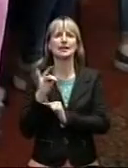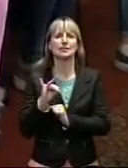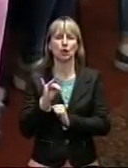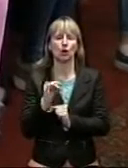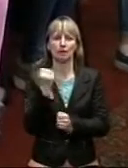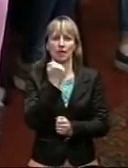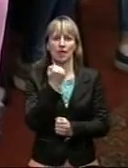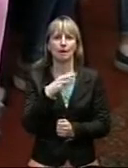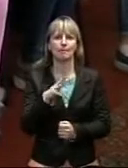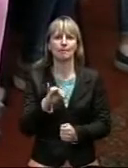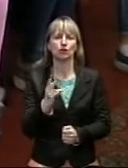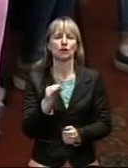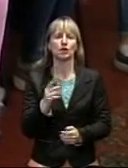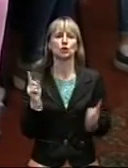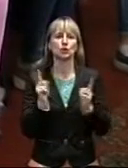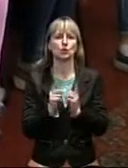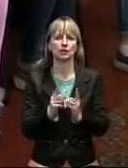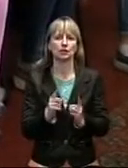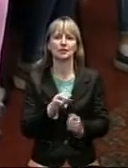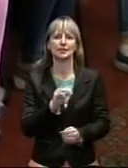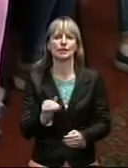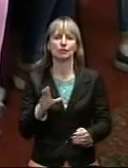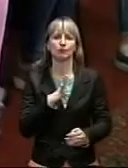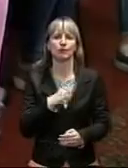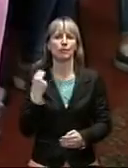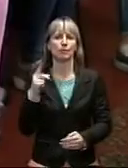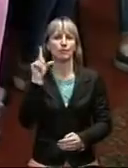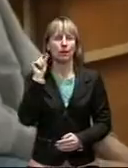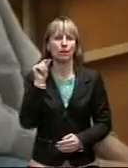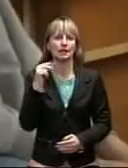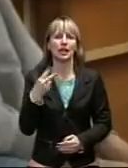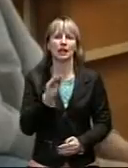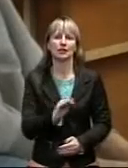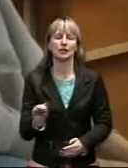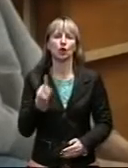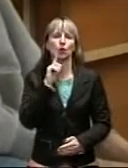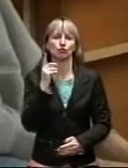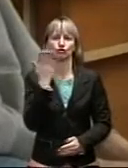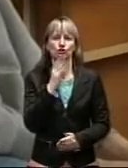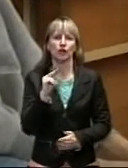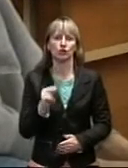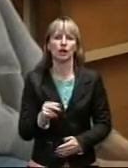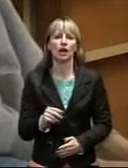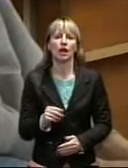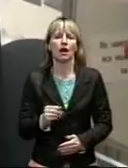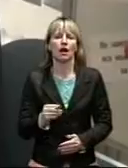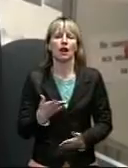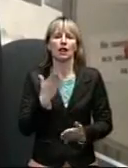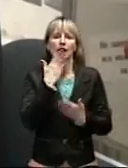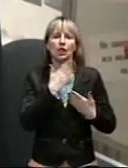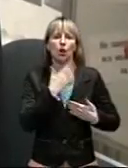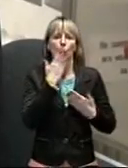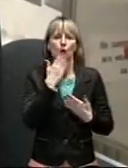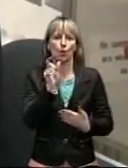Зустріч із ним відбулась у Запорізькій обласній бібліотеці для дітей «Юний читач» у рамках тижня для маленьких книголюбів. За